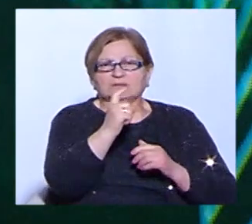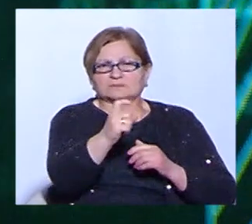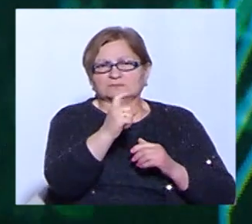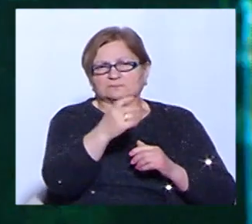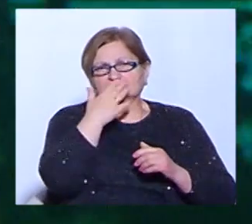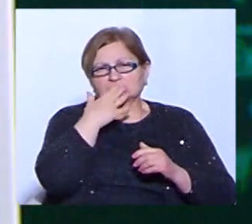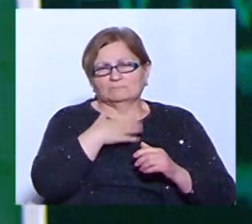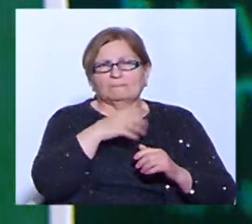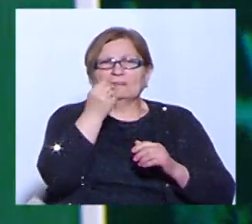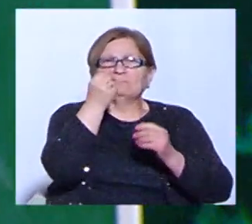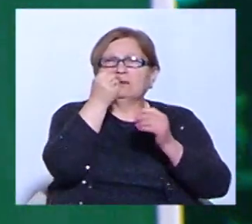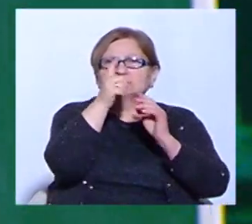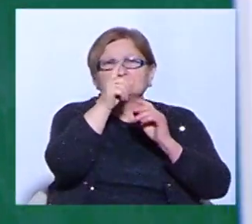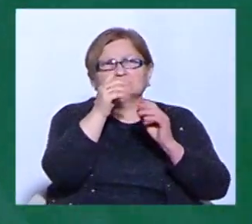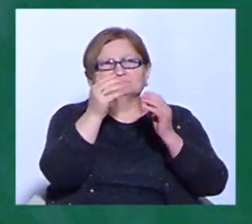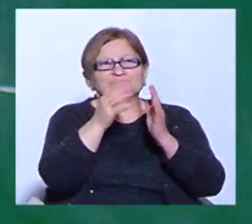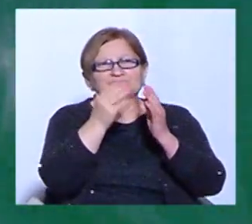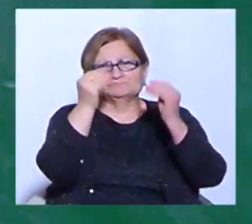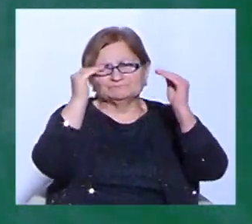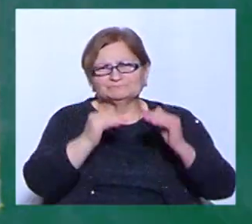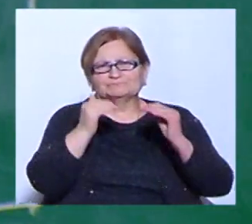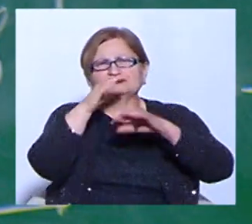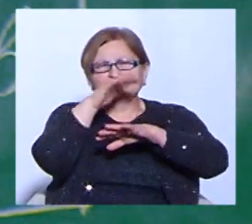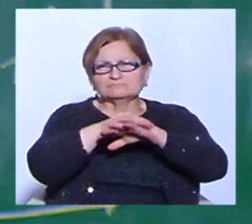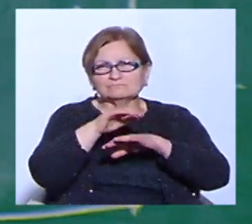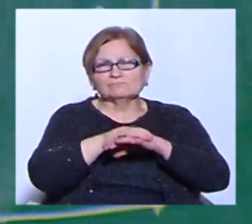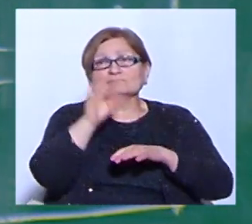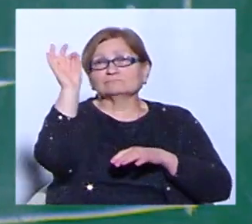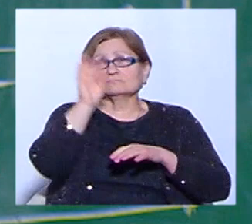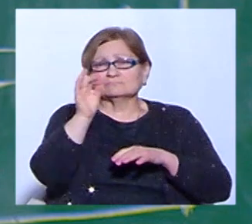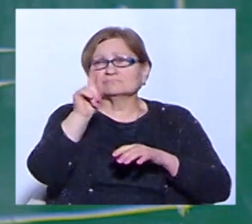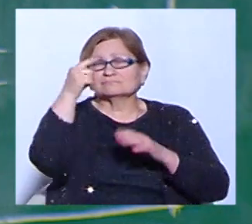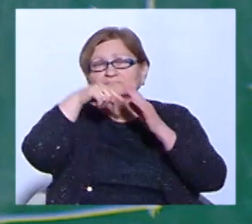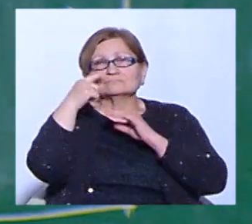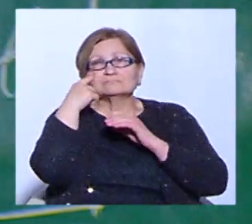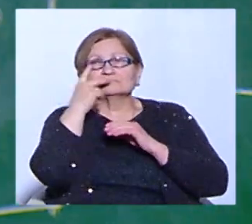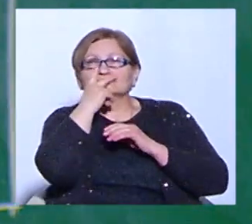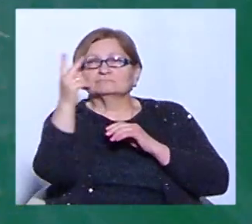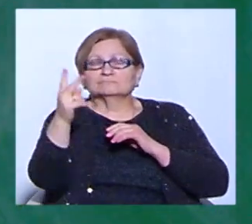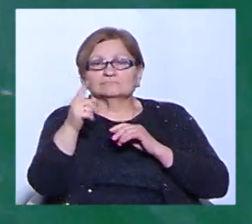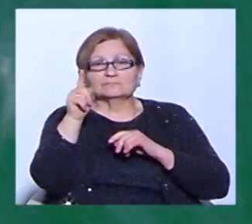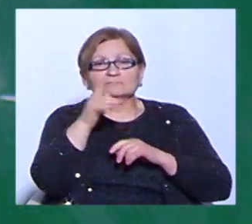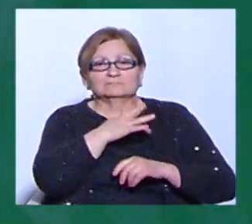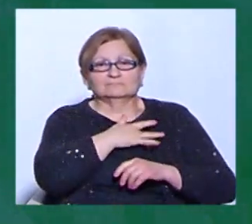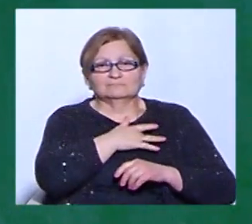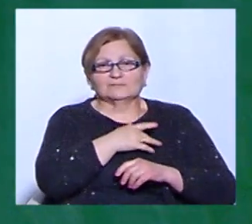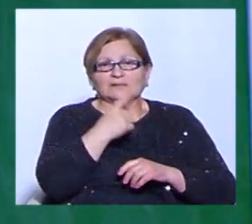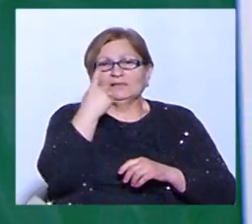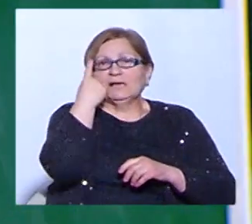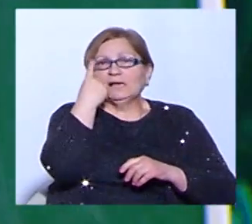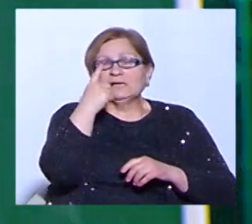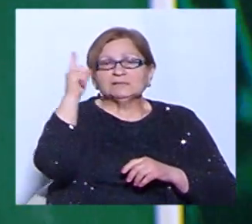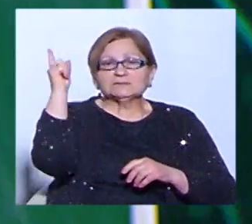ფასდაკლება იქნება რამე აქცია, თუ შეგზანდებით ბანკში და დაინახავთ ნიშანს პროცენტს, უნდა იცოდეთ, რომ იგულისხმება 1